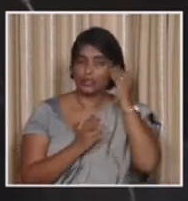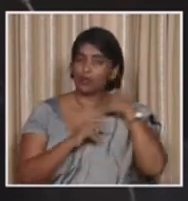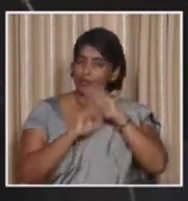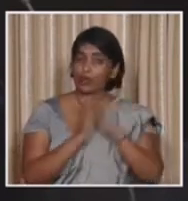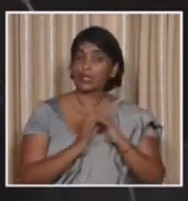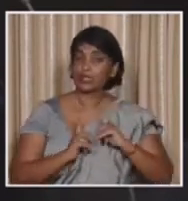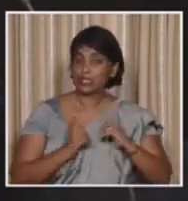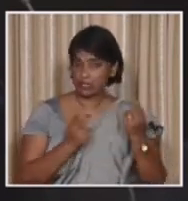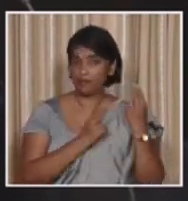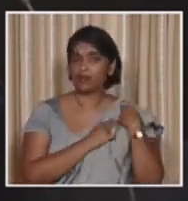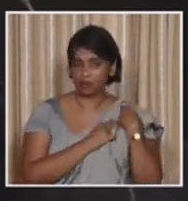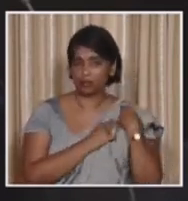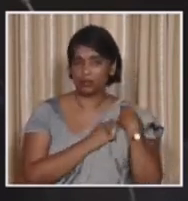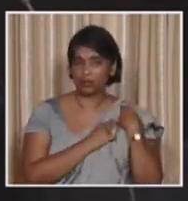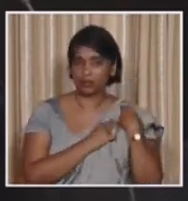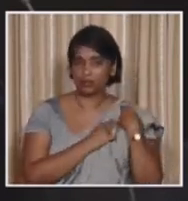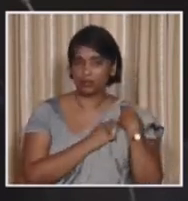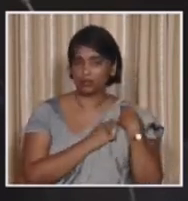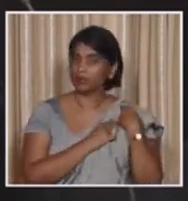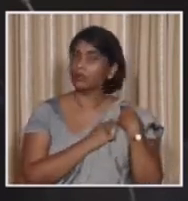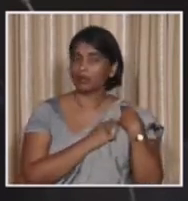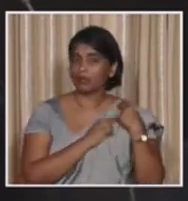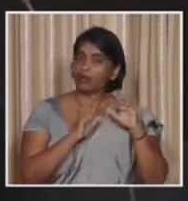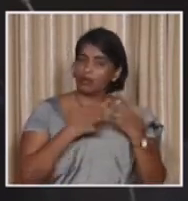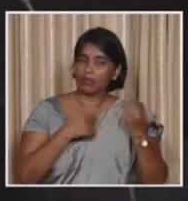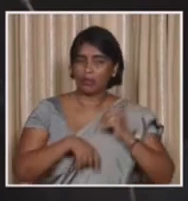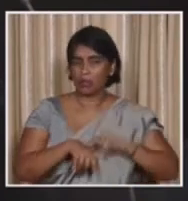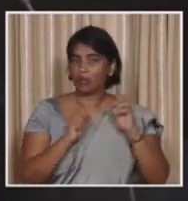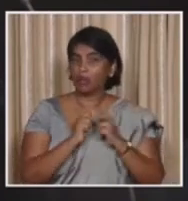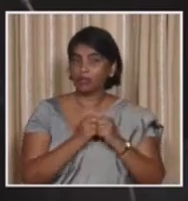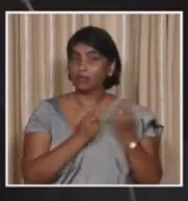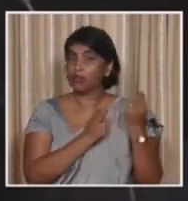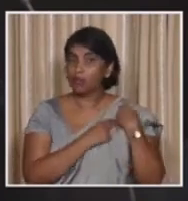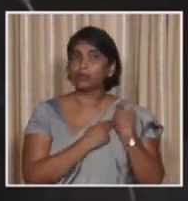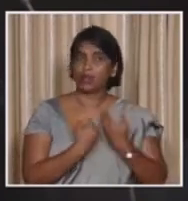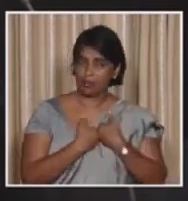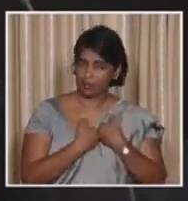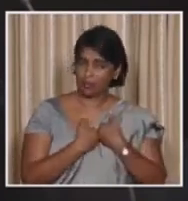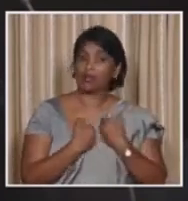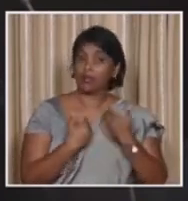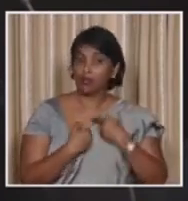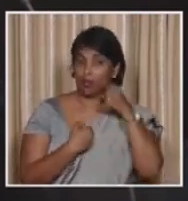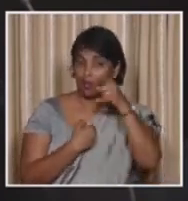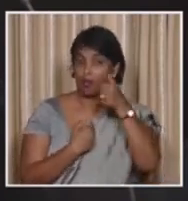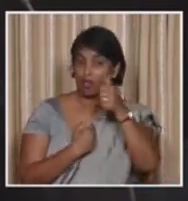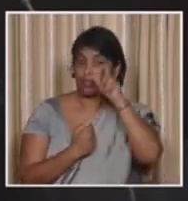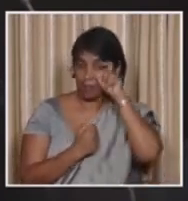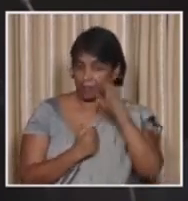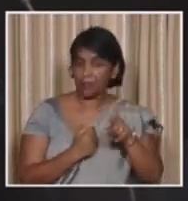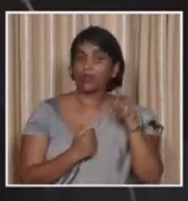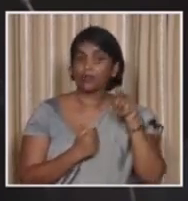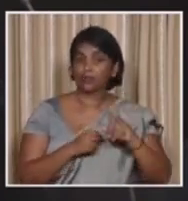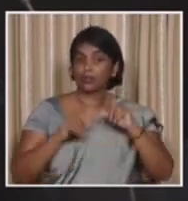සහෝදරියන්ගේ ජීවිත වලට අපි වග කියන්න ඕනේ. මොකක් හරි හානියක් වුණොත් ඒකට වග කියන්න ඕනේ අපි. අපි ඔබ හොඳට බැලුවොත්